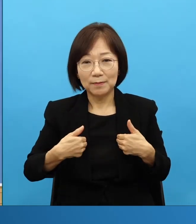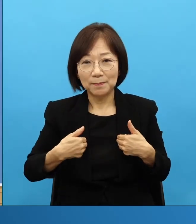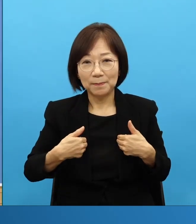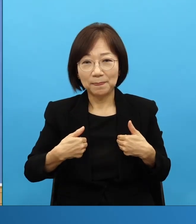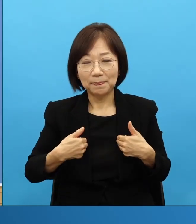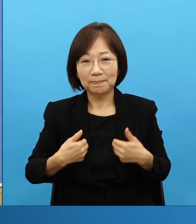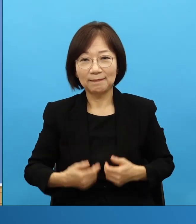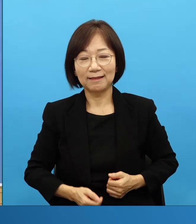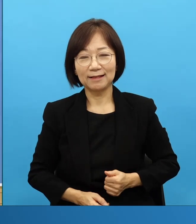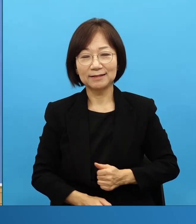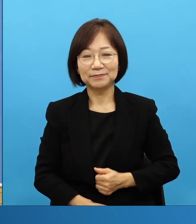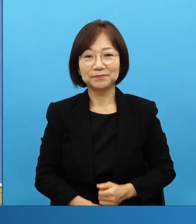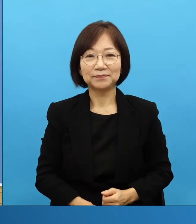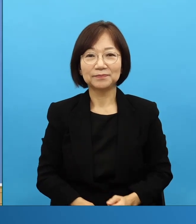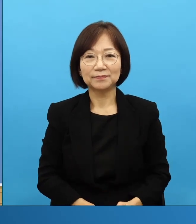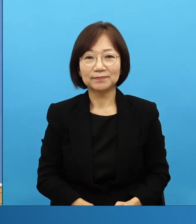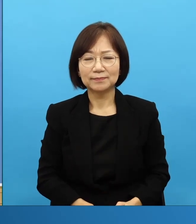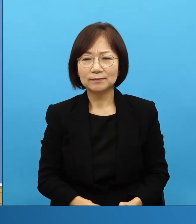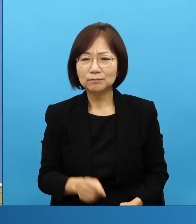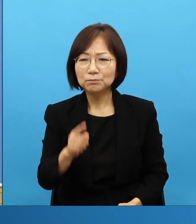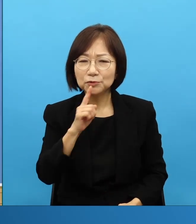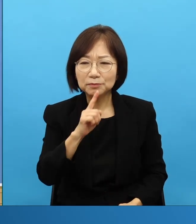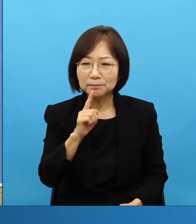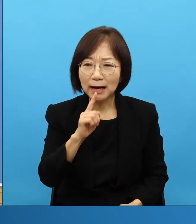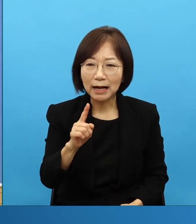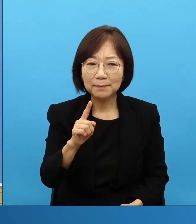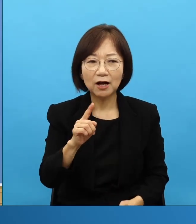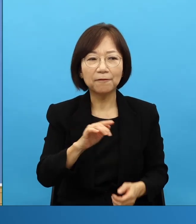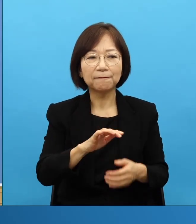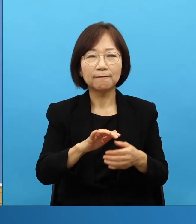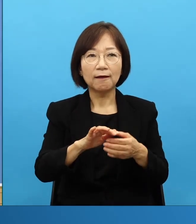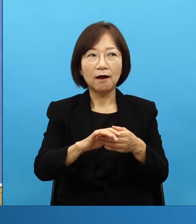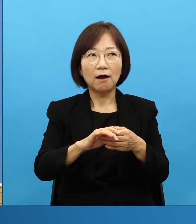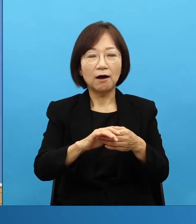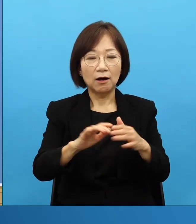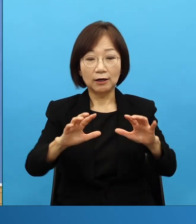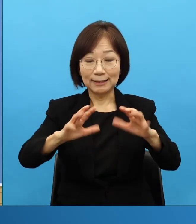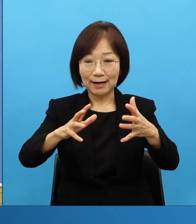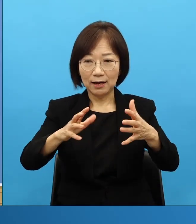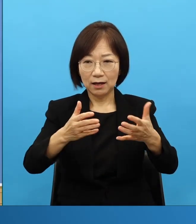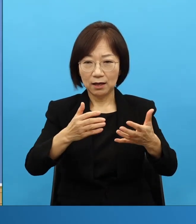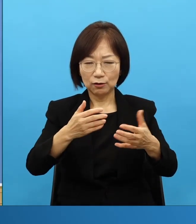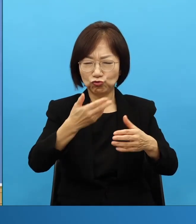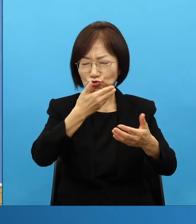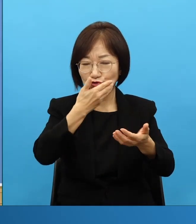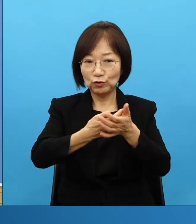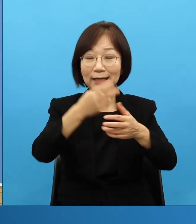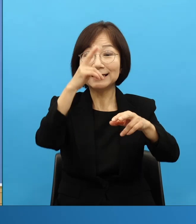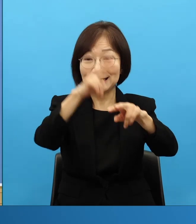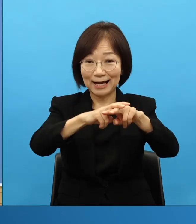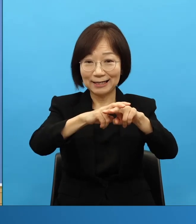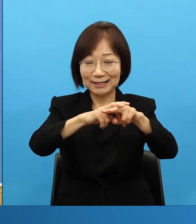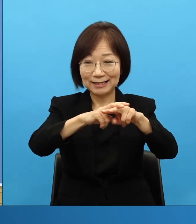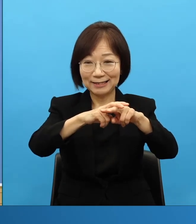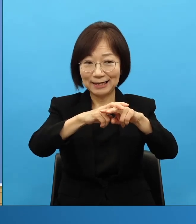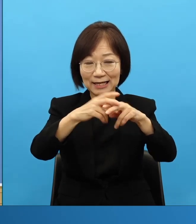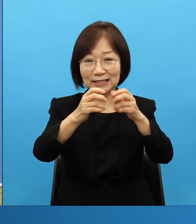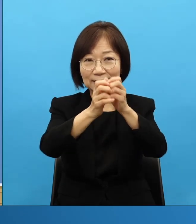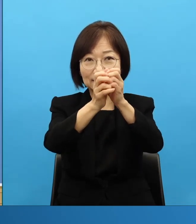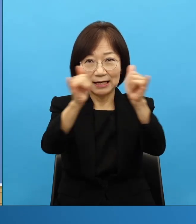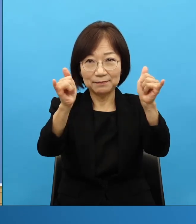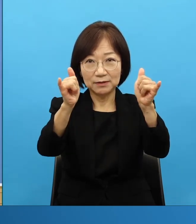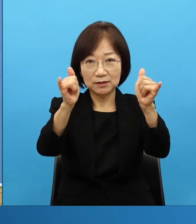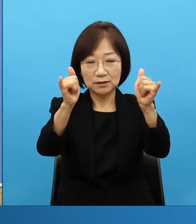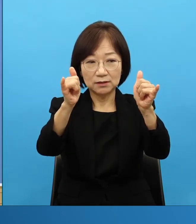쉽게 말하면 이 사람은 고급 인력들을 상대하는 장사예요. And this is a person who worked with people of high 이 사람이